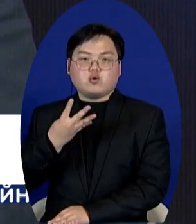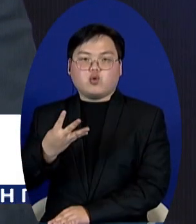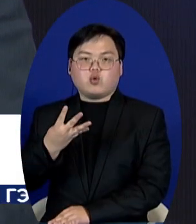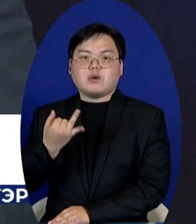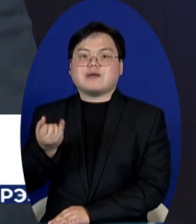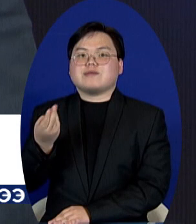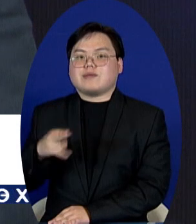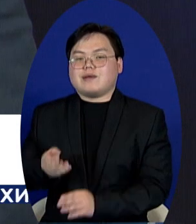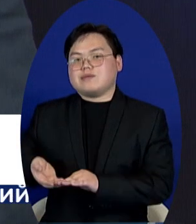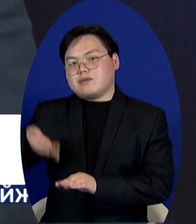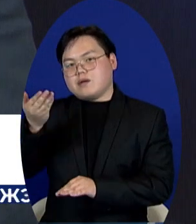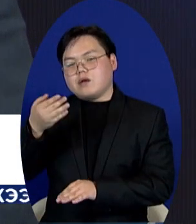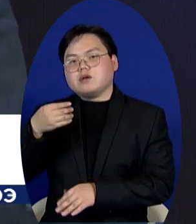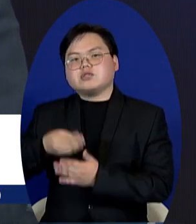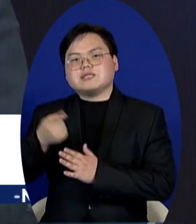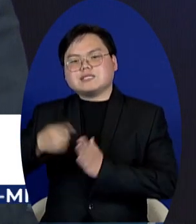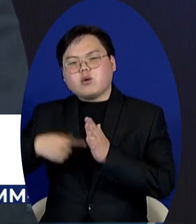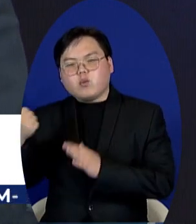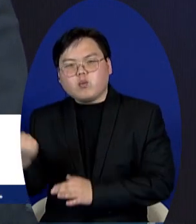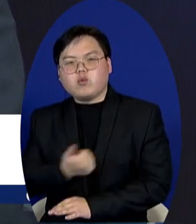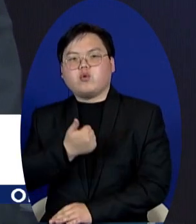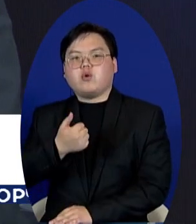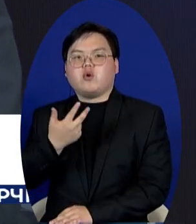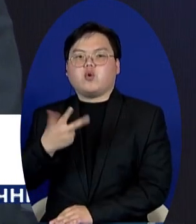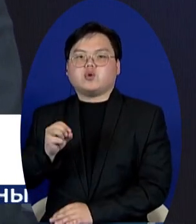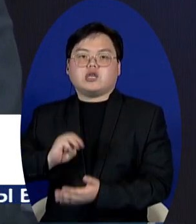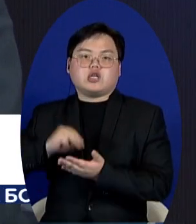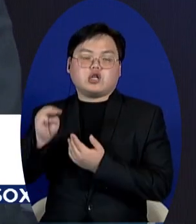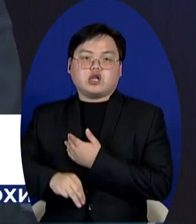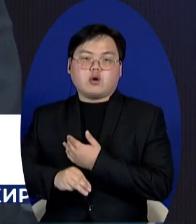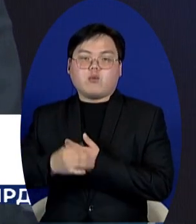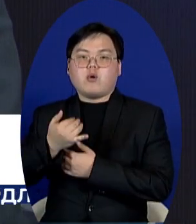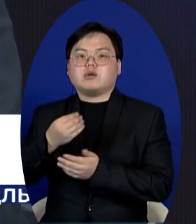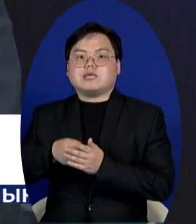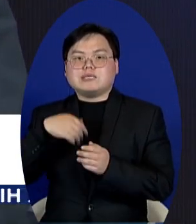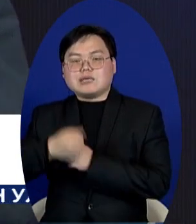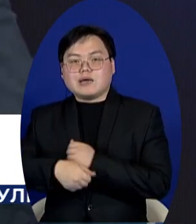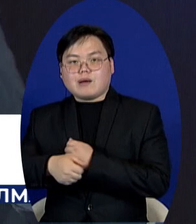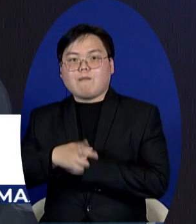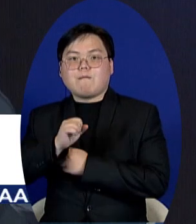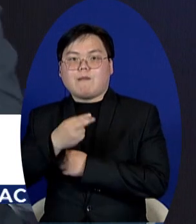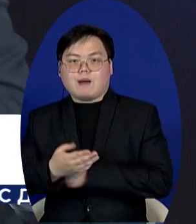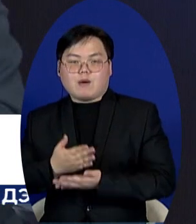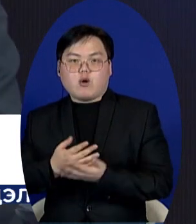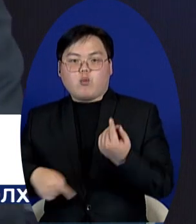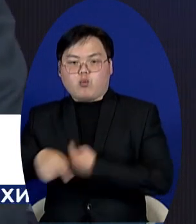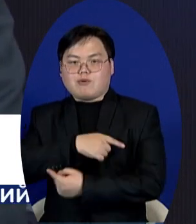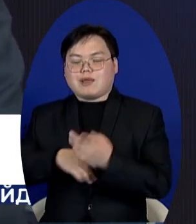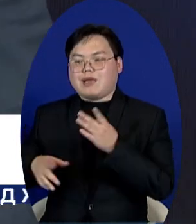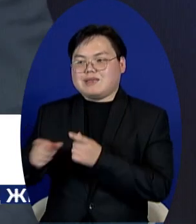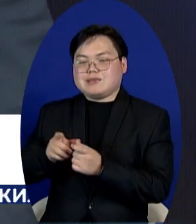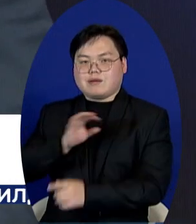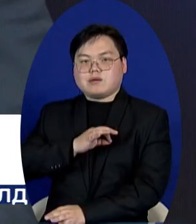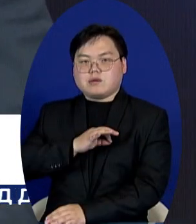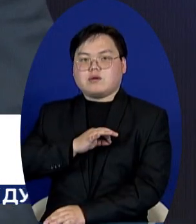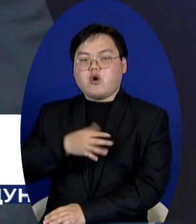байж идэг. За жил бол сар болгом нэг 30 орчим тэрбум төгрөний урсгал бол энэ багцаас орж ирж идэг. Тэрийг нь буцаагаад эдийн засаг руу нийлүүлдэг.